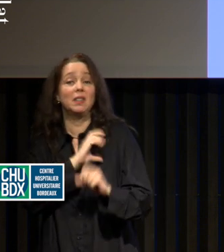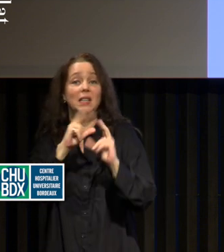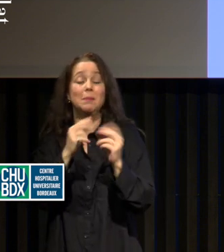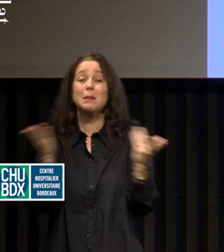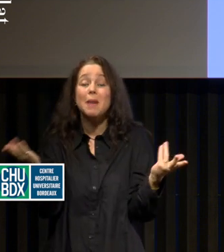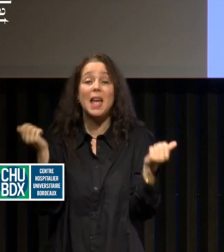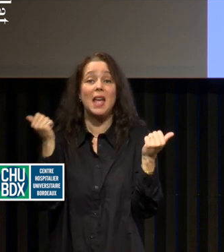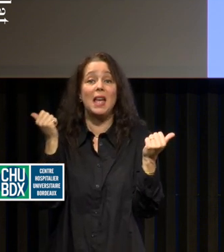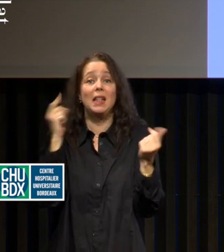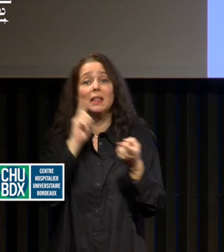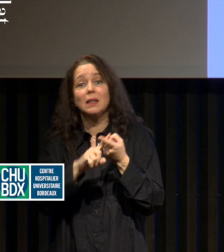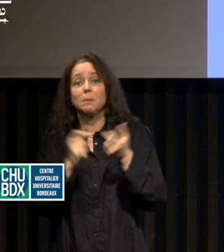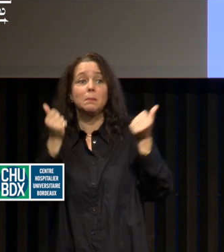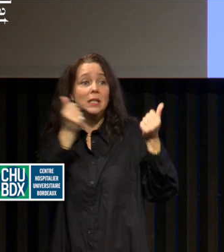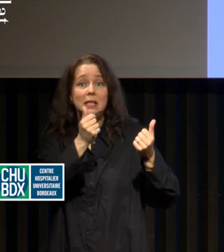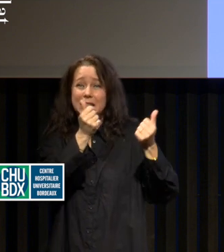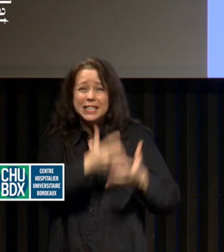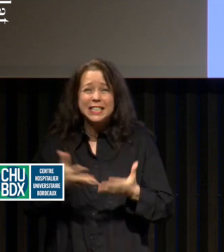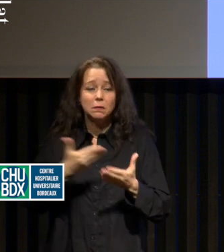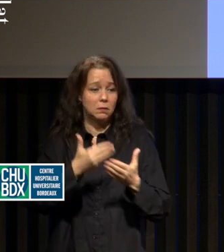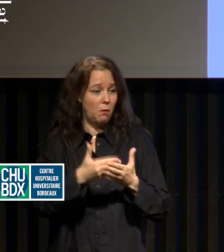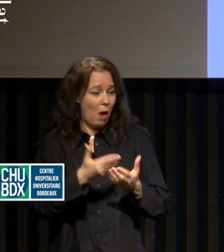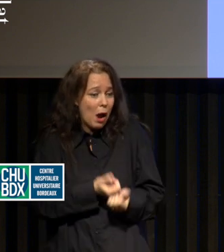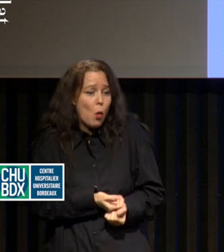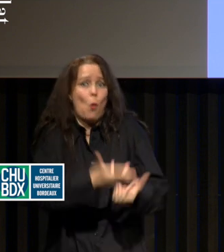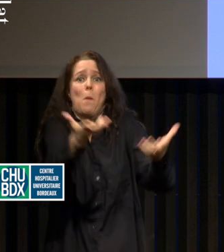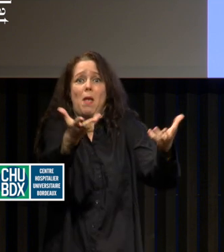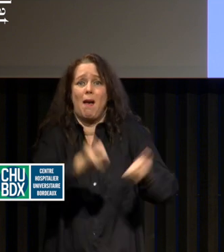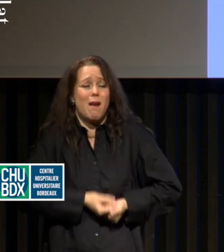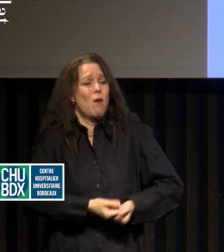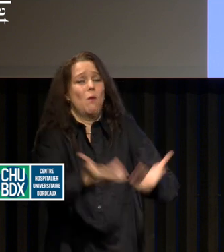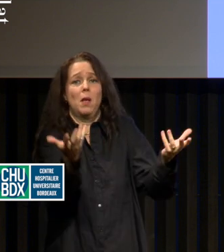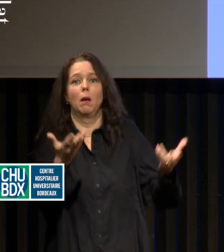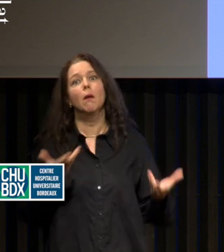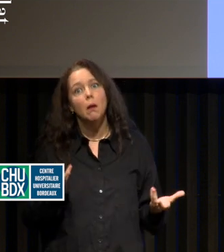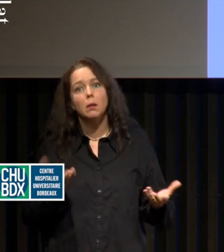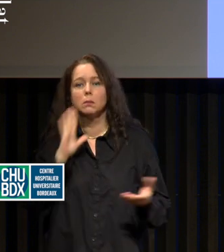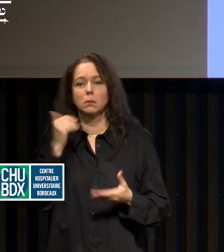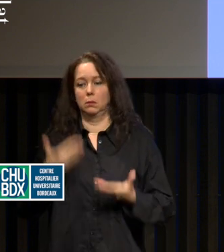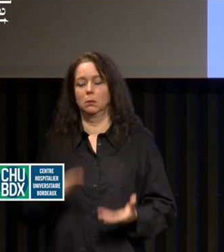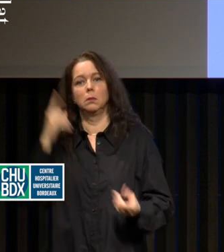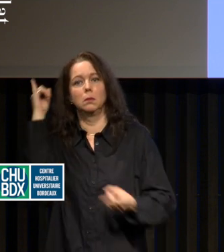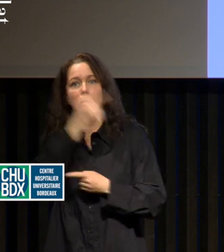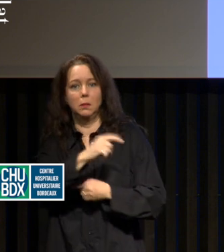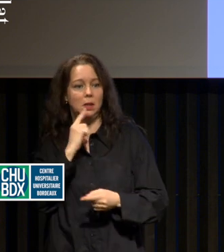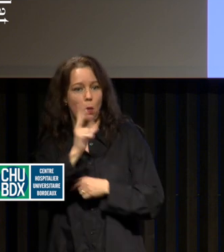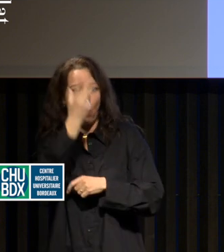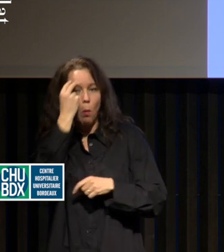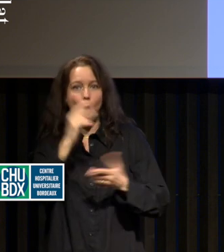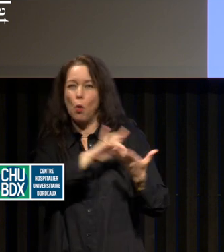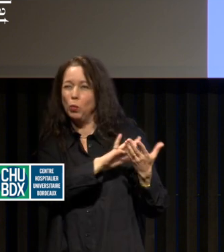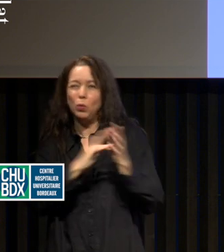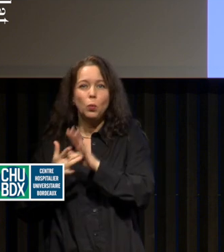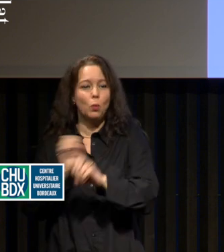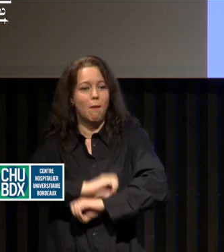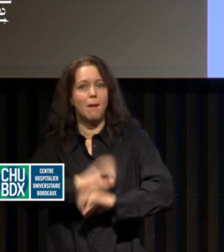des chiffres et des tailles de cette taille-là, aujourd'hui, on a encore beaucoup de mal à faire des associations et à comprendre quelles seraient les solutions